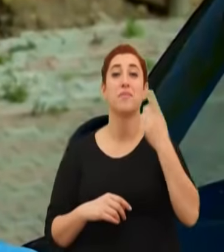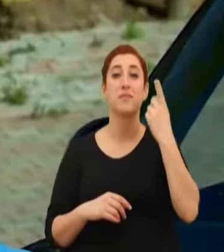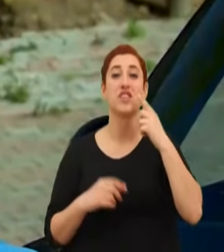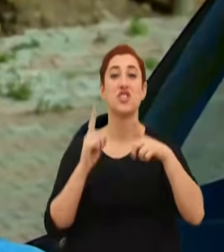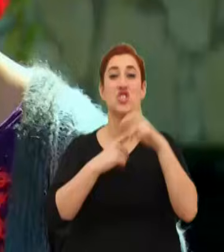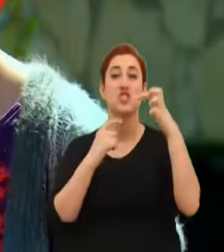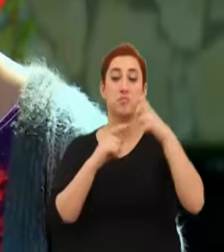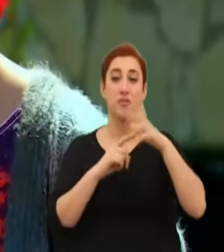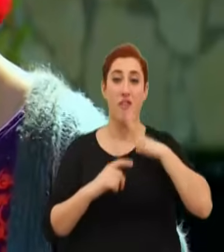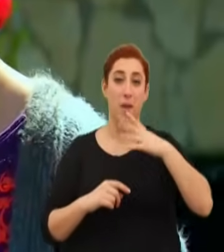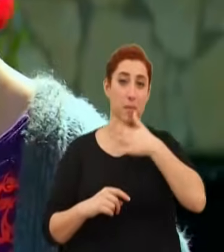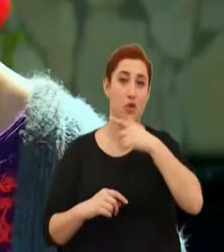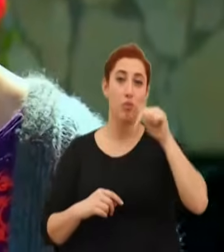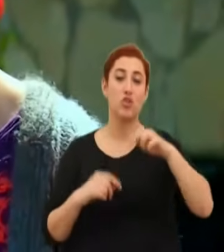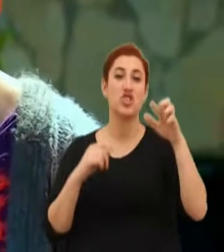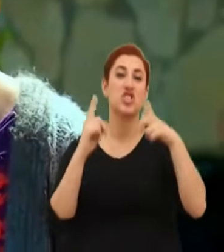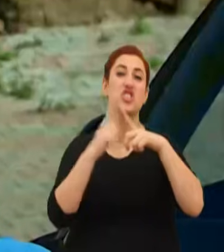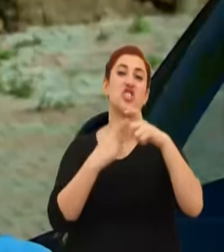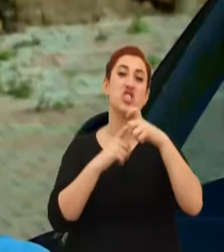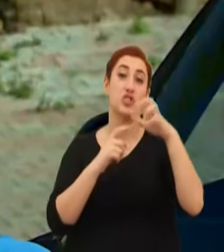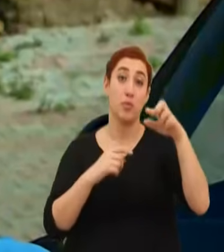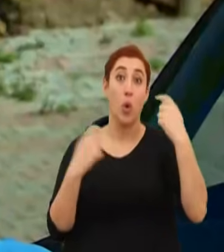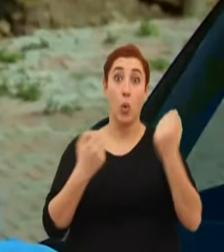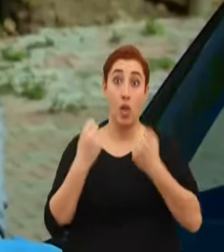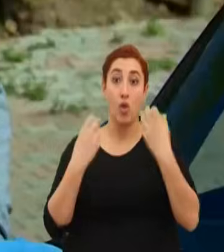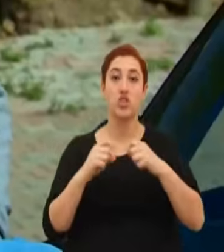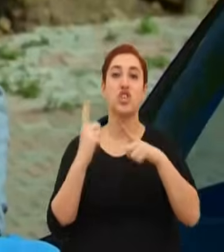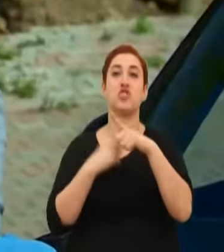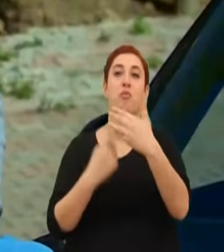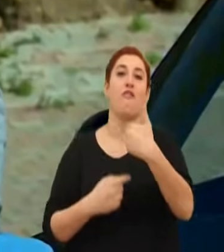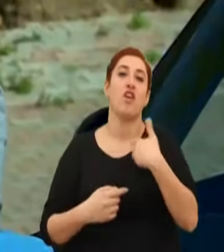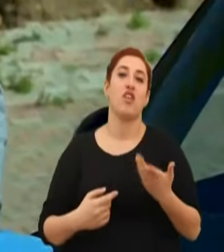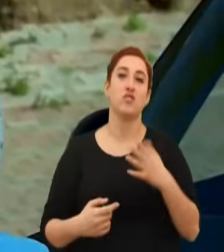jipi var biliyor. Bugün jipi kullanıyor olsaydı jipi bana